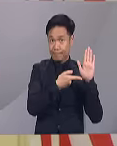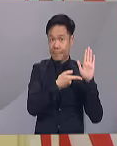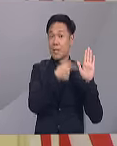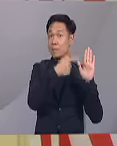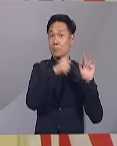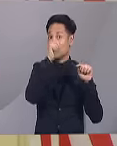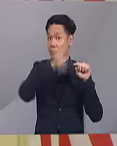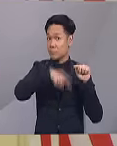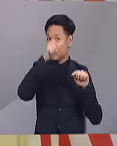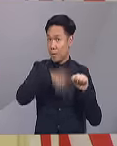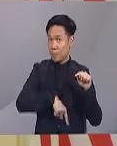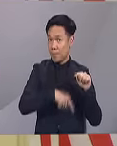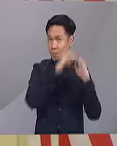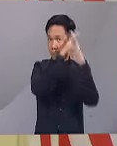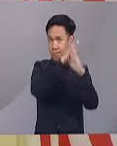list,